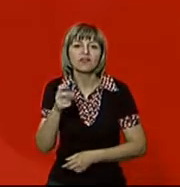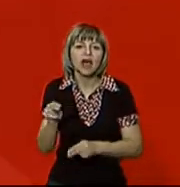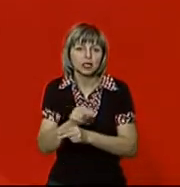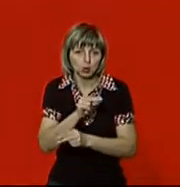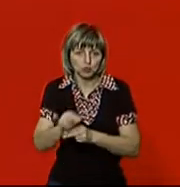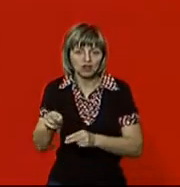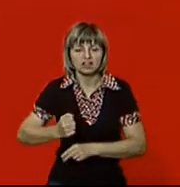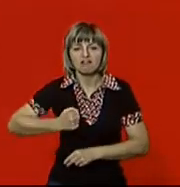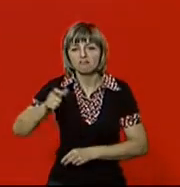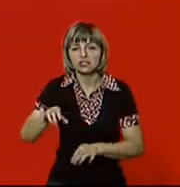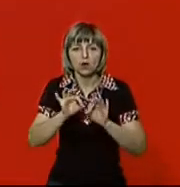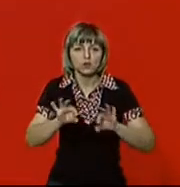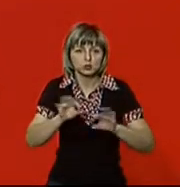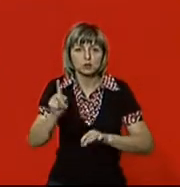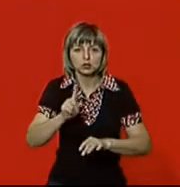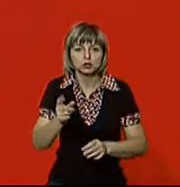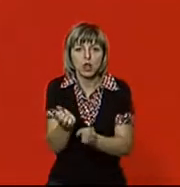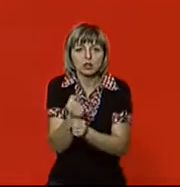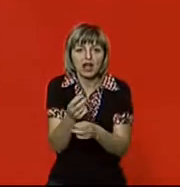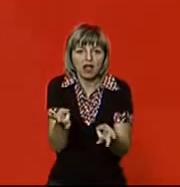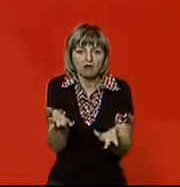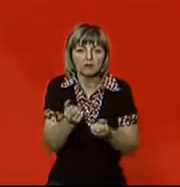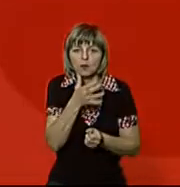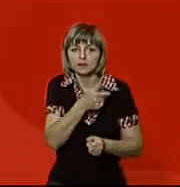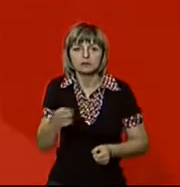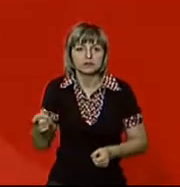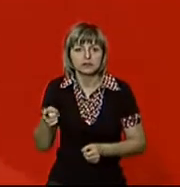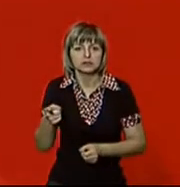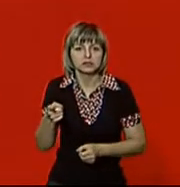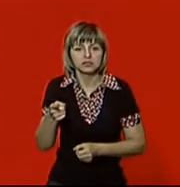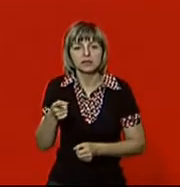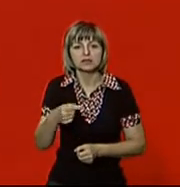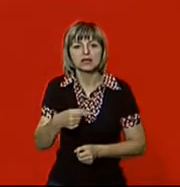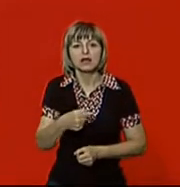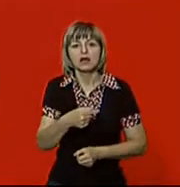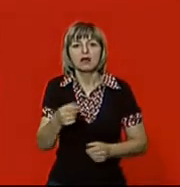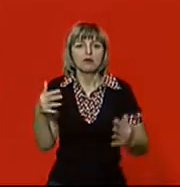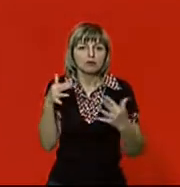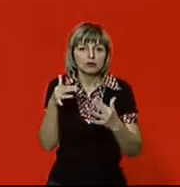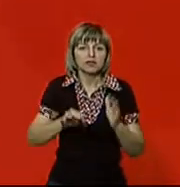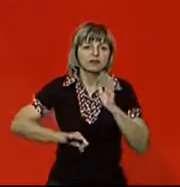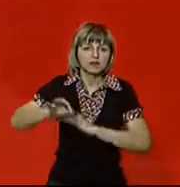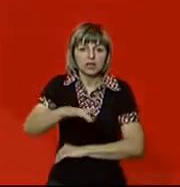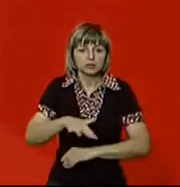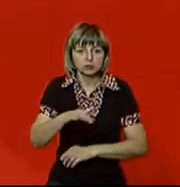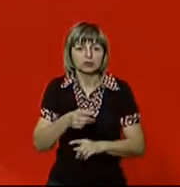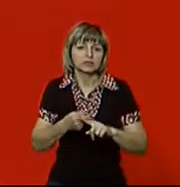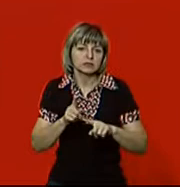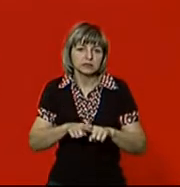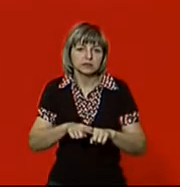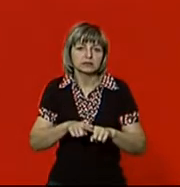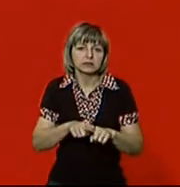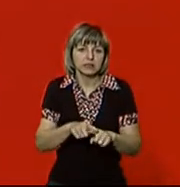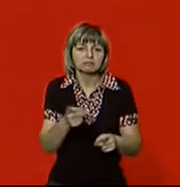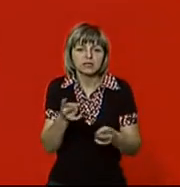лікування. Військовий розповідає, що травми отримав під час бойових дій на сході України. Каже, за отримані гроші купує ліки.